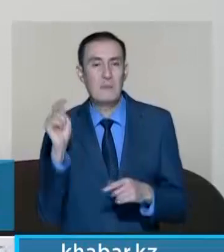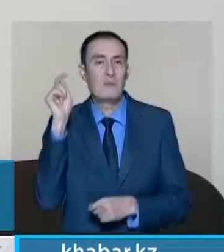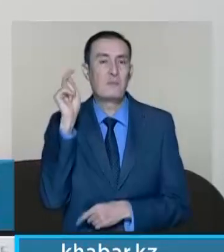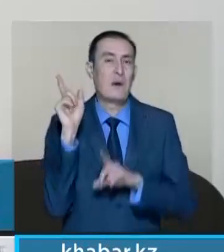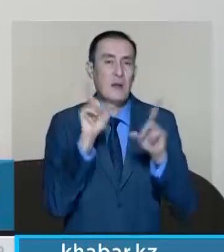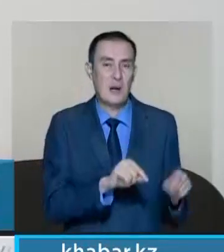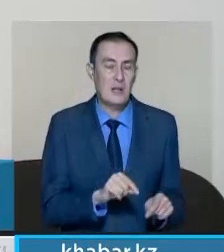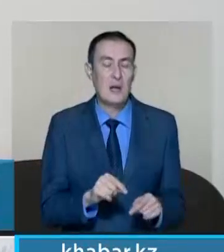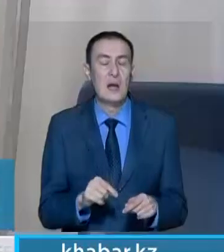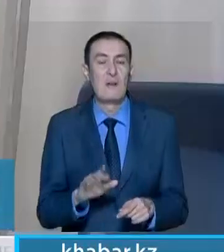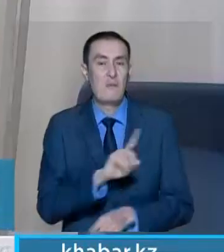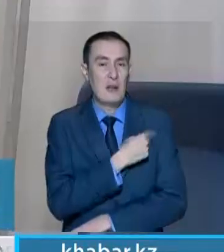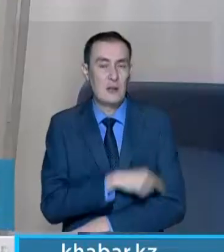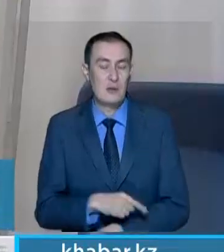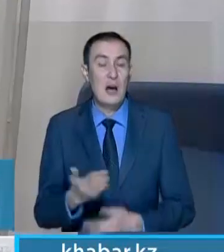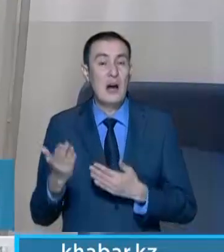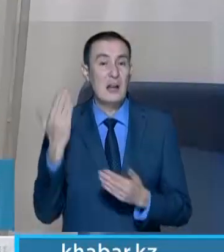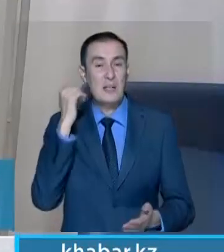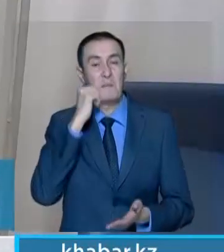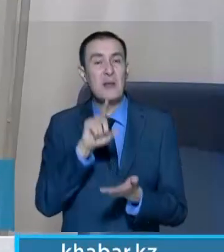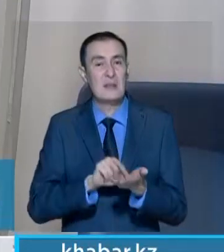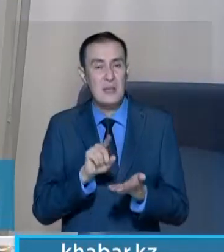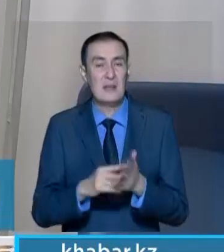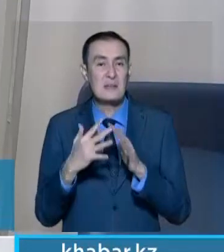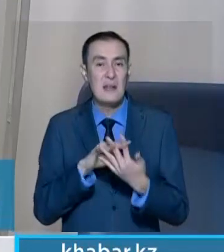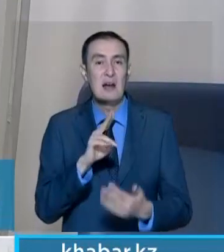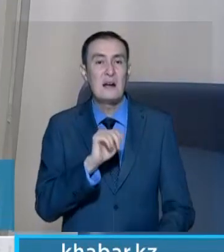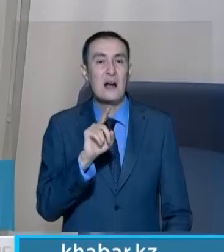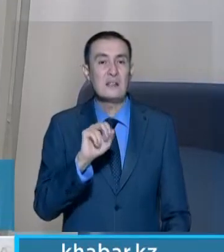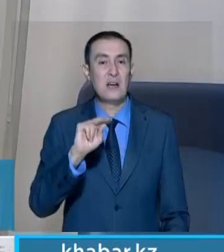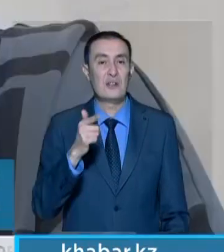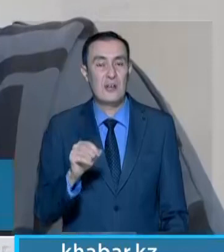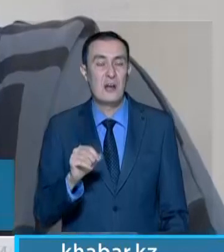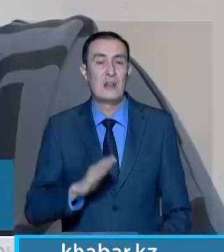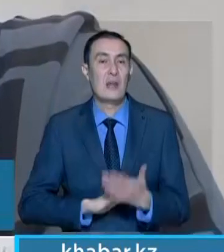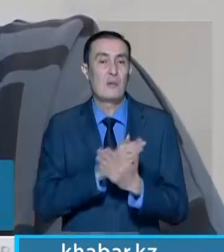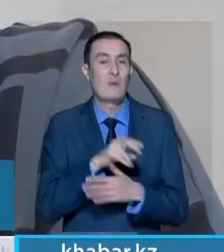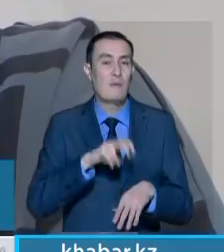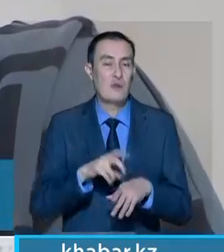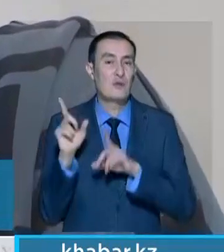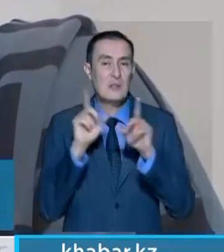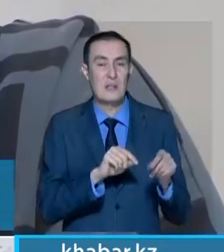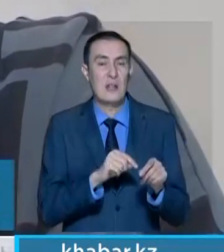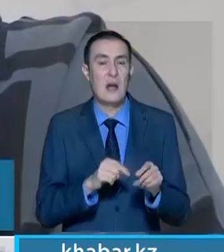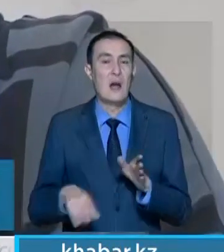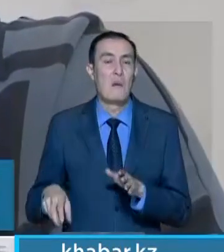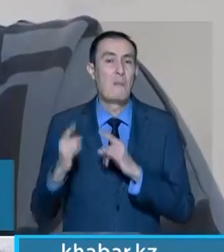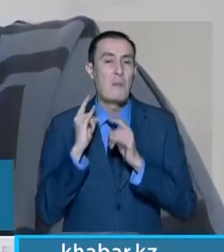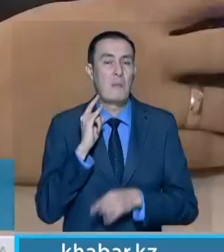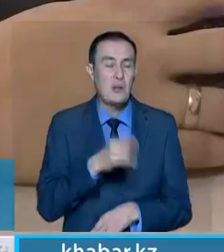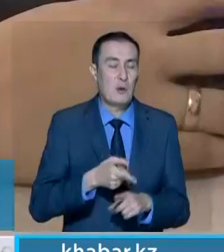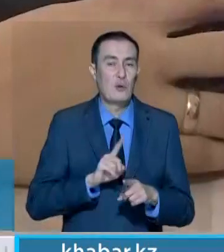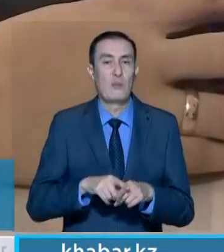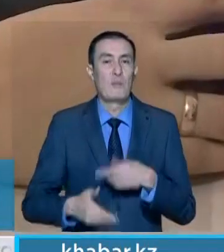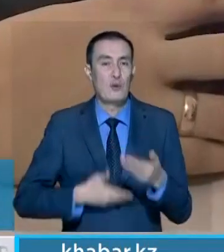до ближайшего медпункта. Раньше пенсионеры из села Казачье на прием к врачу ездили на попутках, шли несколько